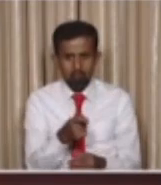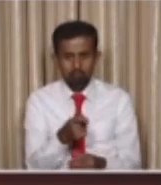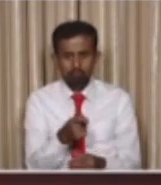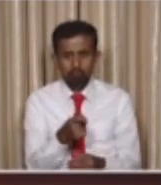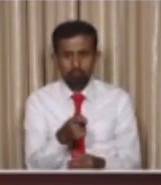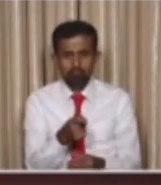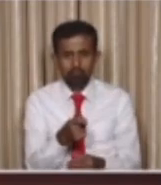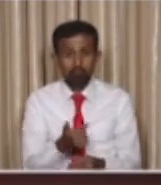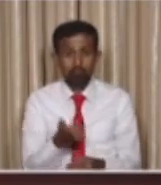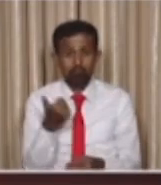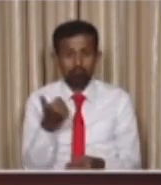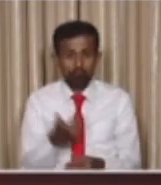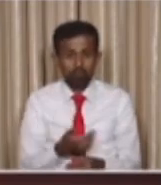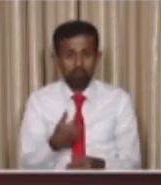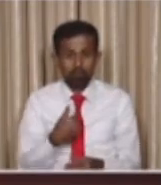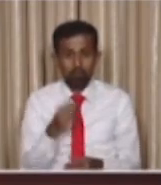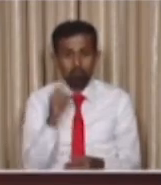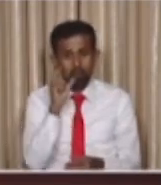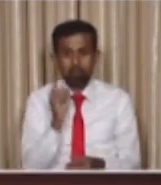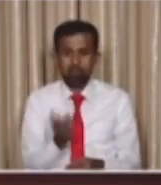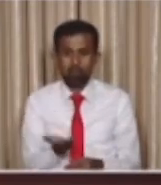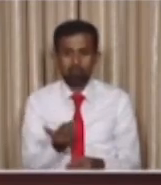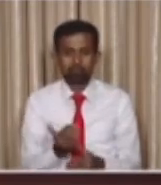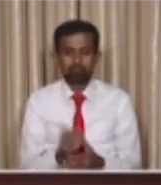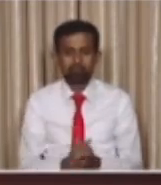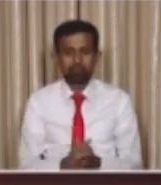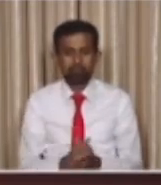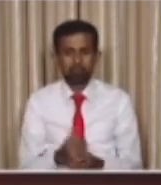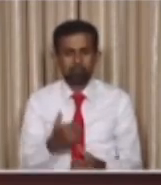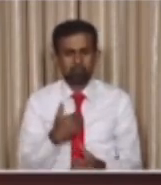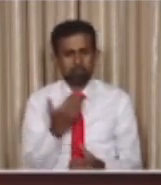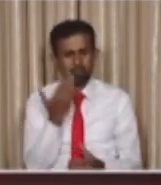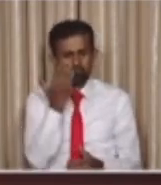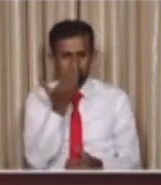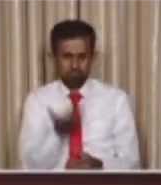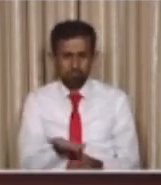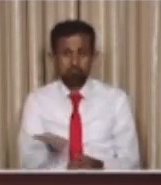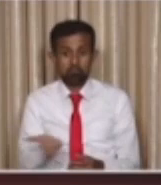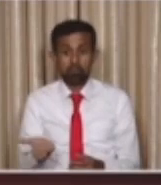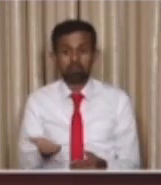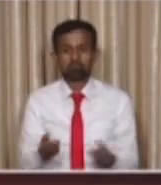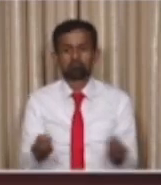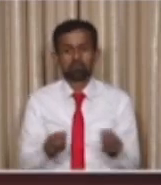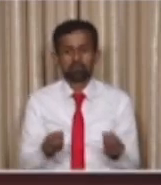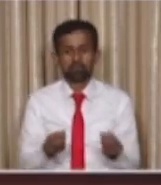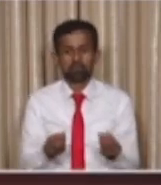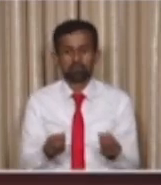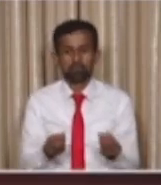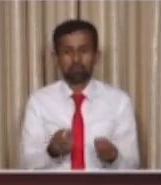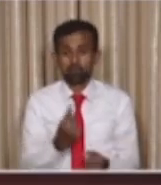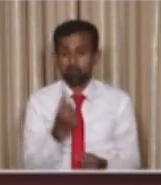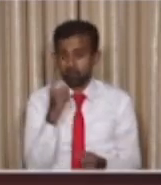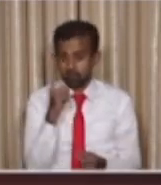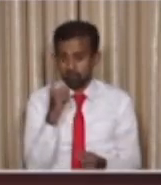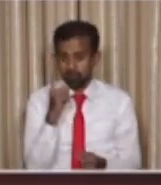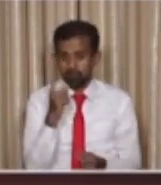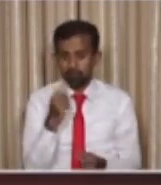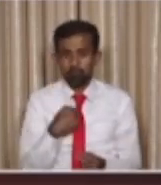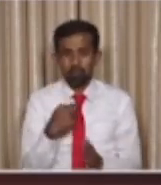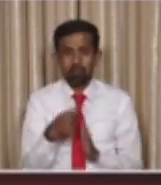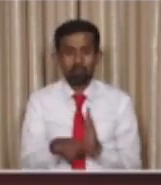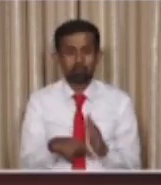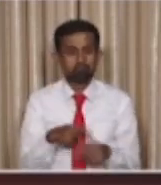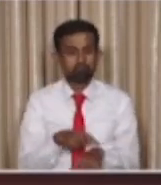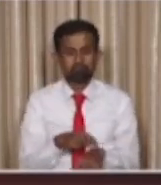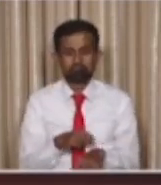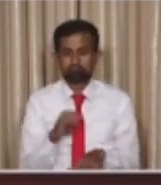ඉතාමත් වැදගත්ව අපි බැලිය යුතු කාරණාවක්. මට නම් පේන්නේ මෙතන තමයි ලොකුම අඩුව තිබෙන්නේ. එකක් අපේ රටේ